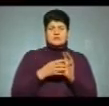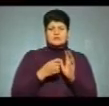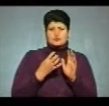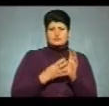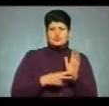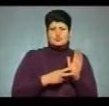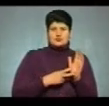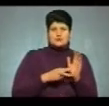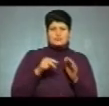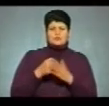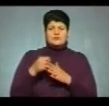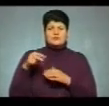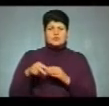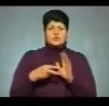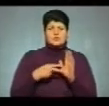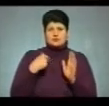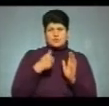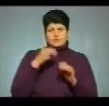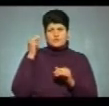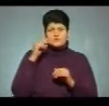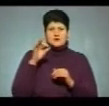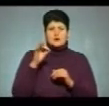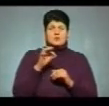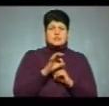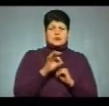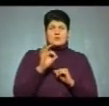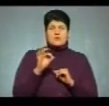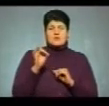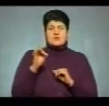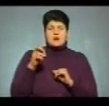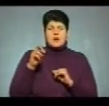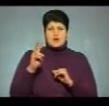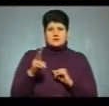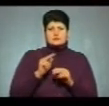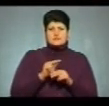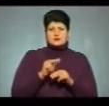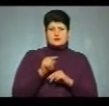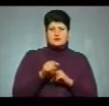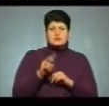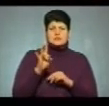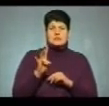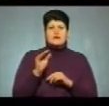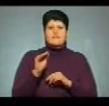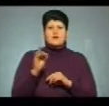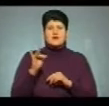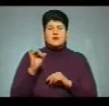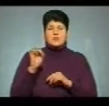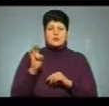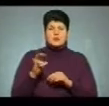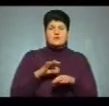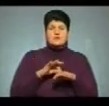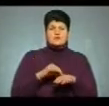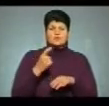по 2007 рік навчався Олександр Орляк. Навчала Олександра Орляка у першому класі Наталія Фаріон, яка проводить хвилину